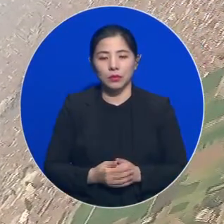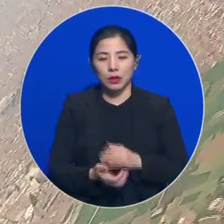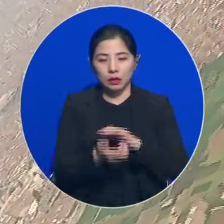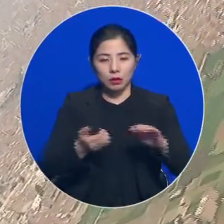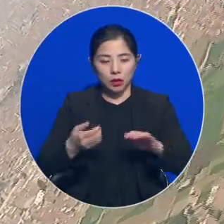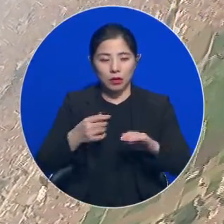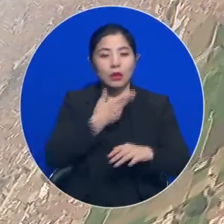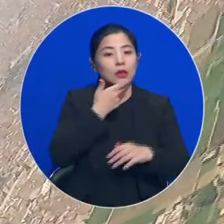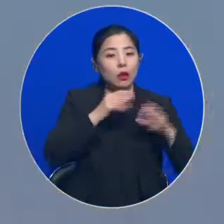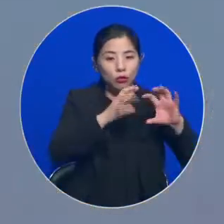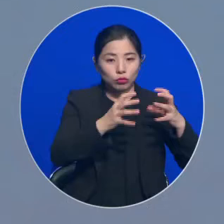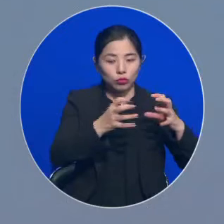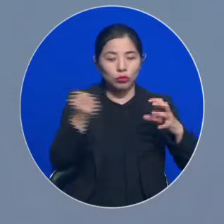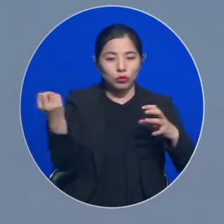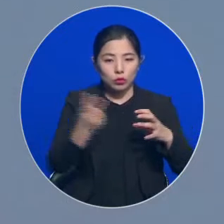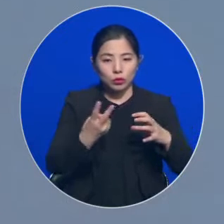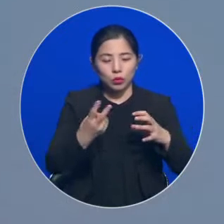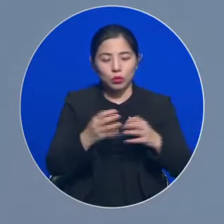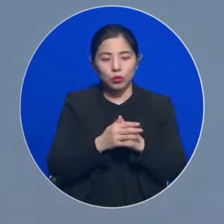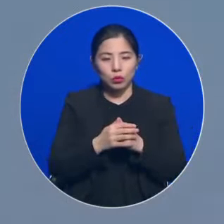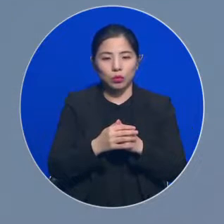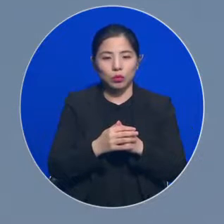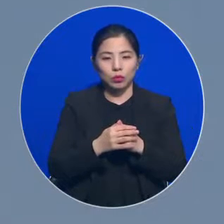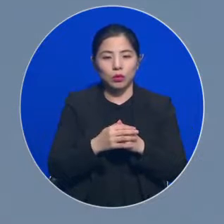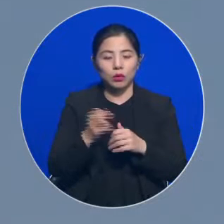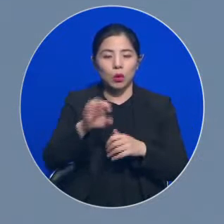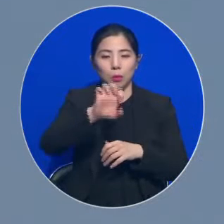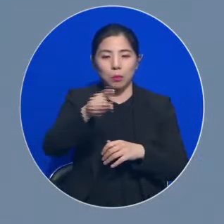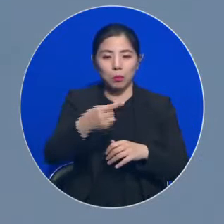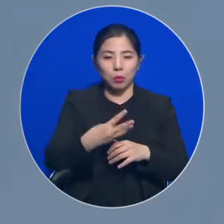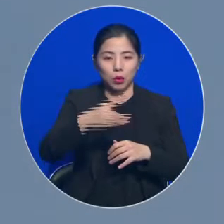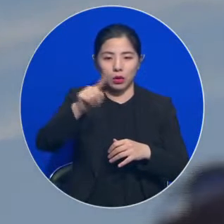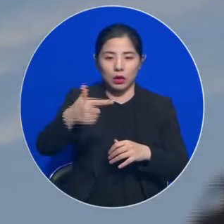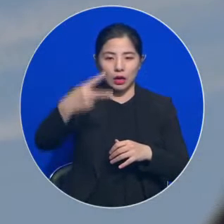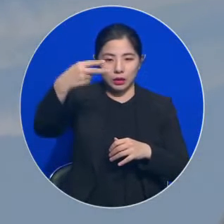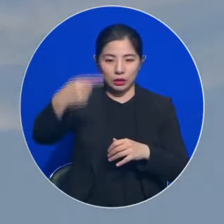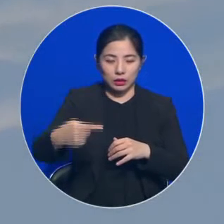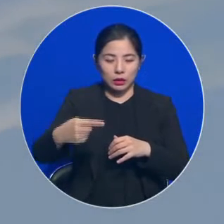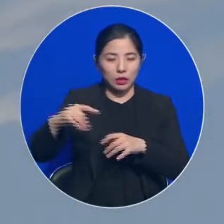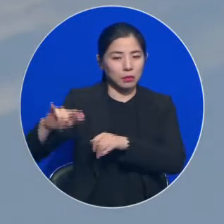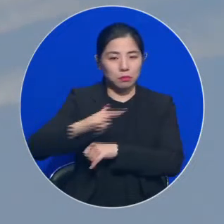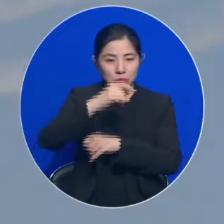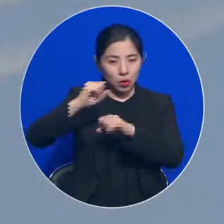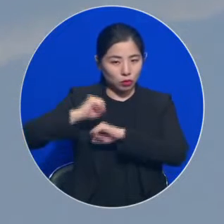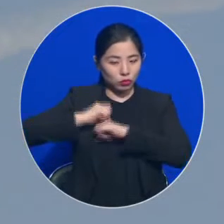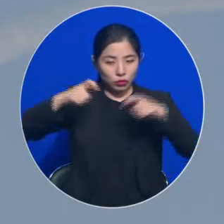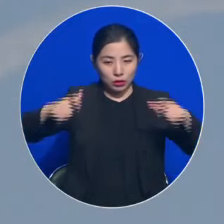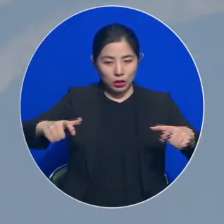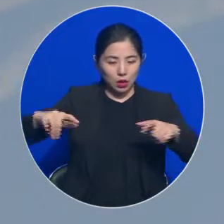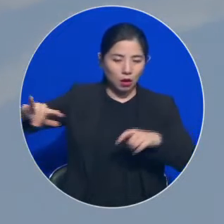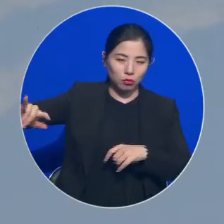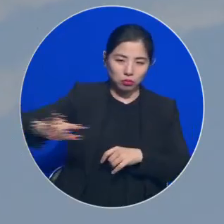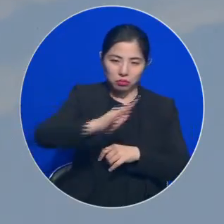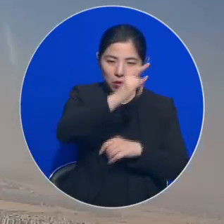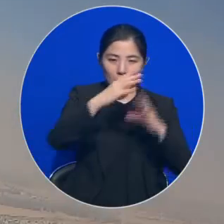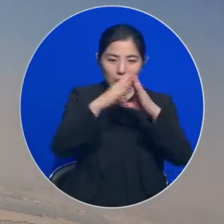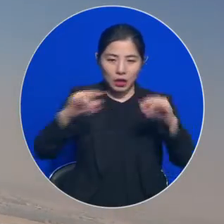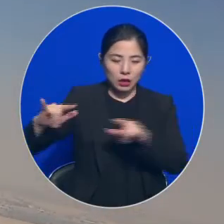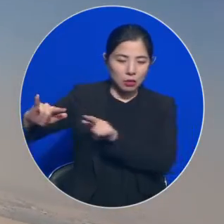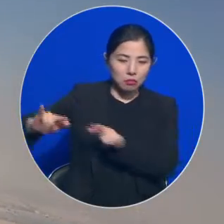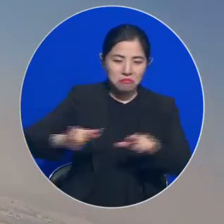앞서 영국 리아트 판버러 에어쇼에 참가했고 폴란드 댕블린 공군기지에서의 비행과 이집트 공연을